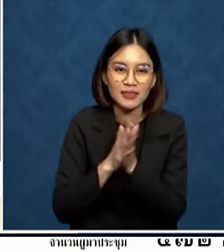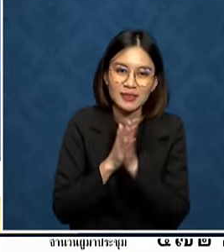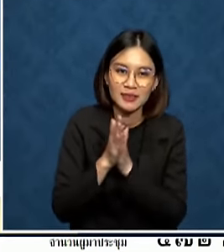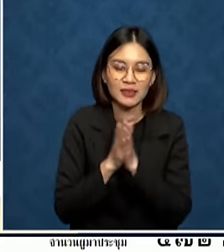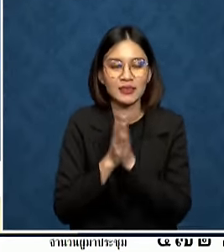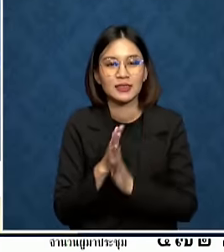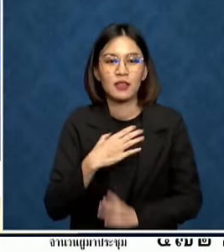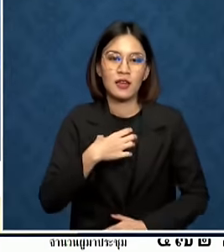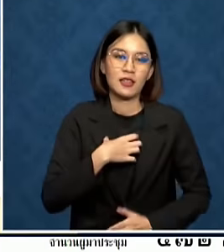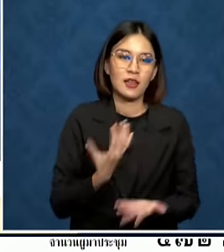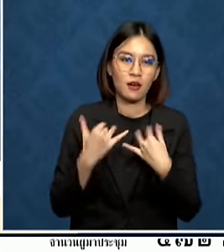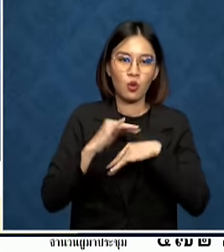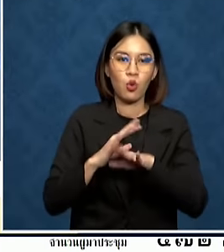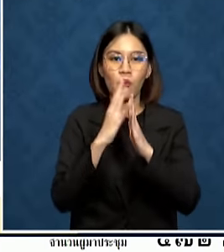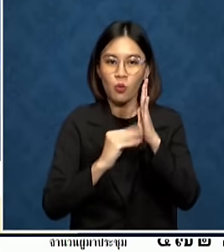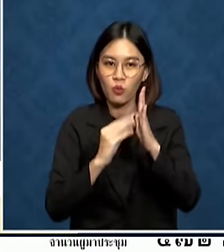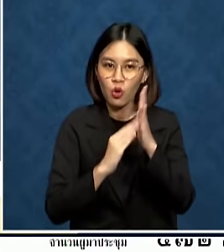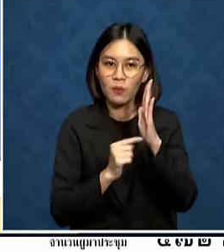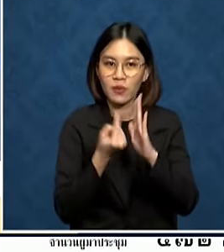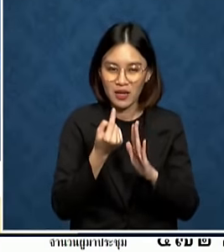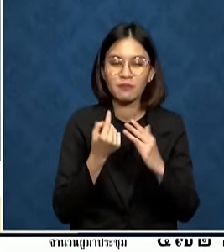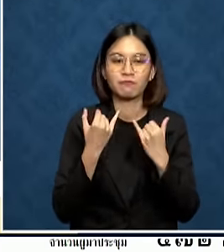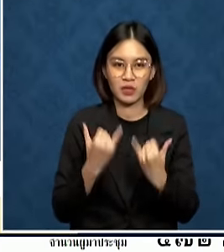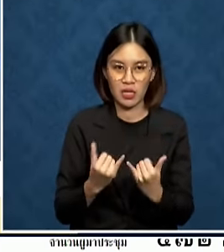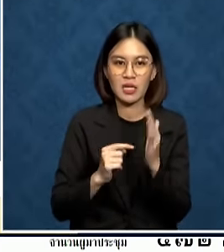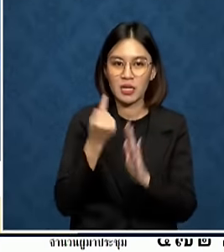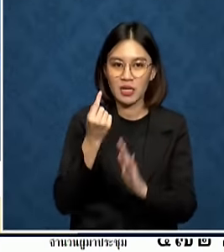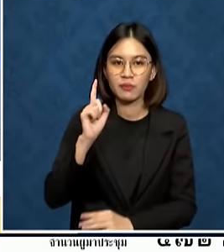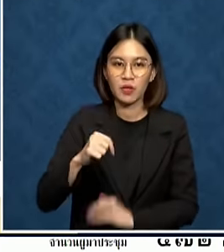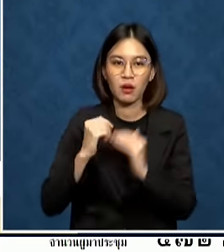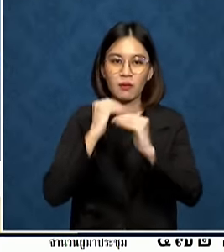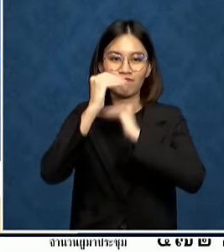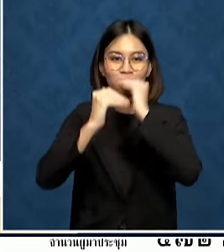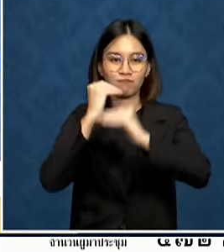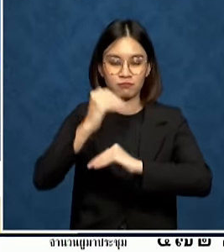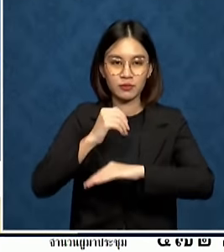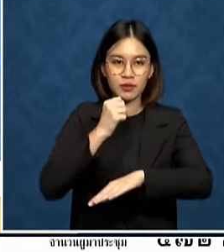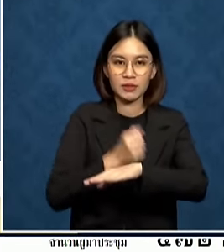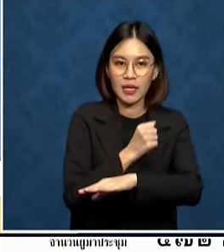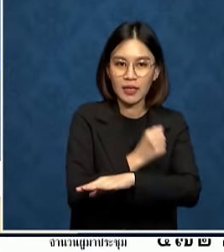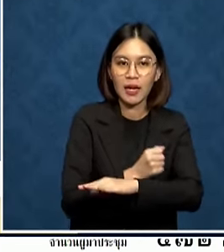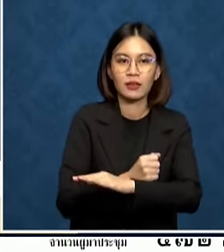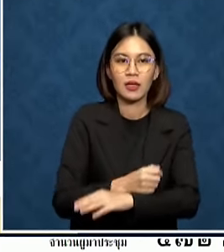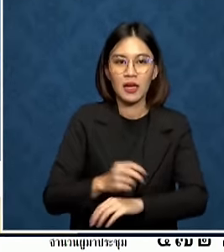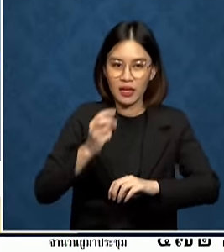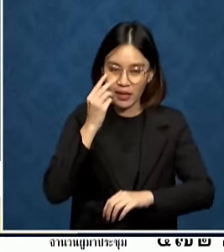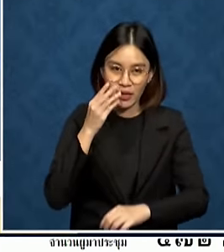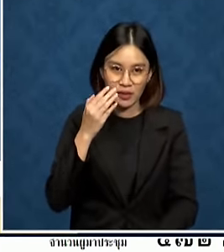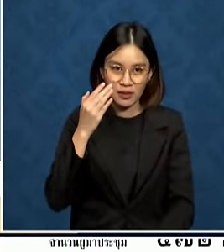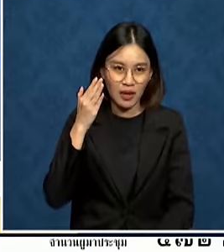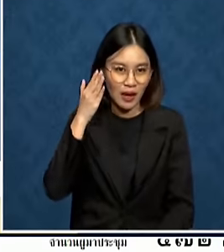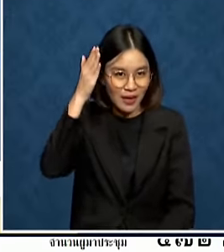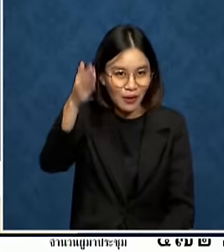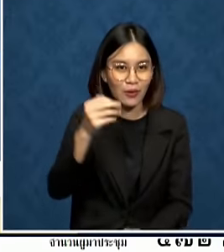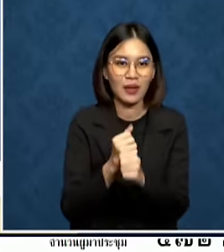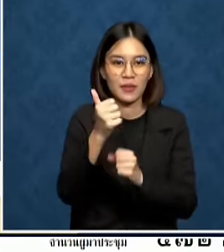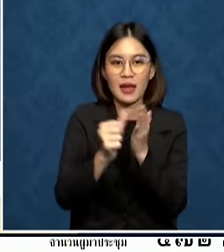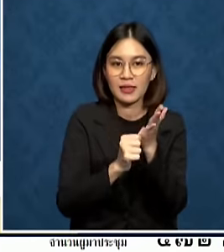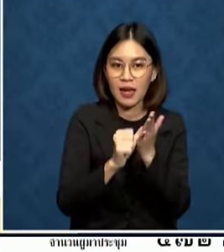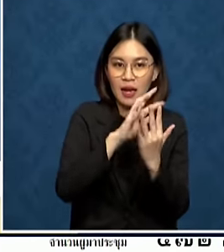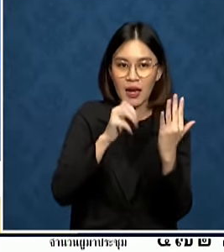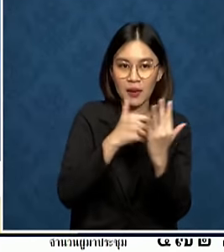เขาอยากมาอบรมให้ได้ต้องเริ่มจากจุดนี้เท่านั้นครับการพัฒนาทักษะแรงงานถึงเห็นผลถึงเห็นอนาคตเมื่อปรับแผน